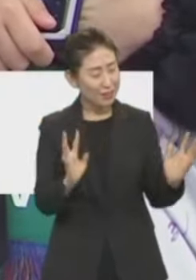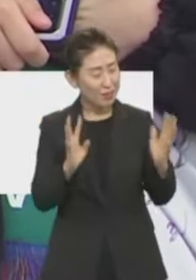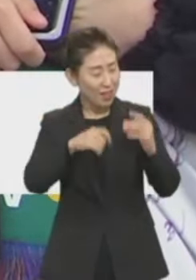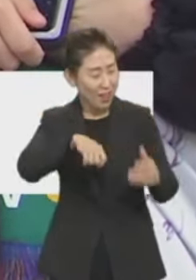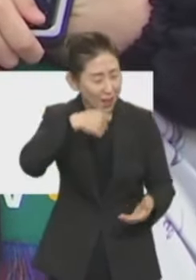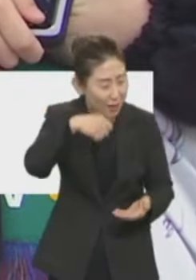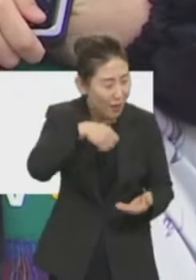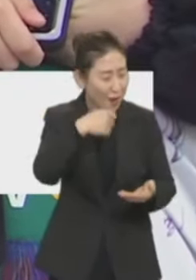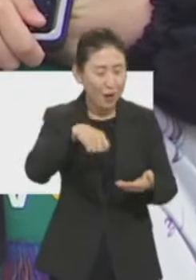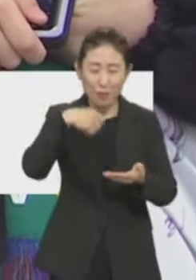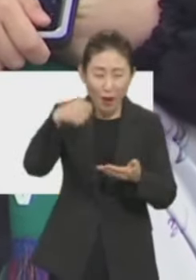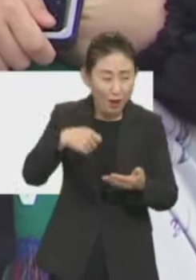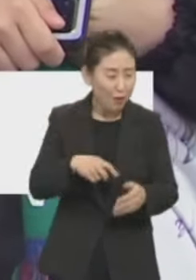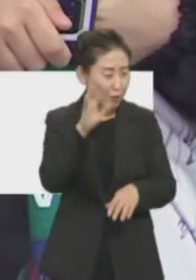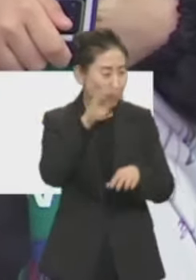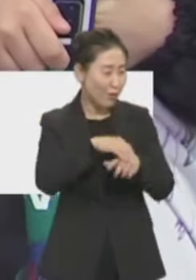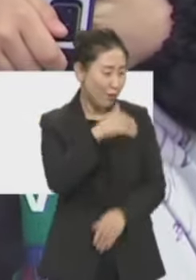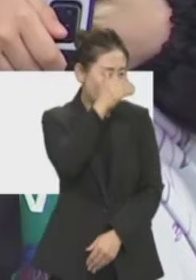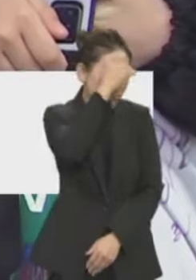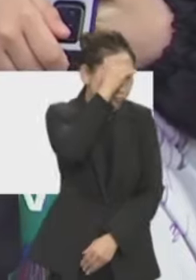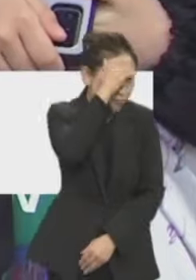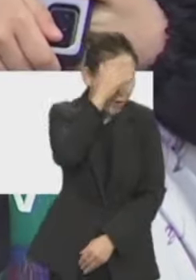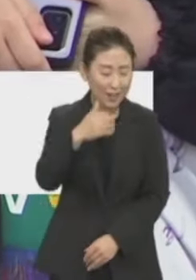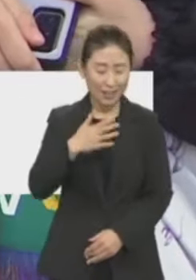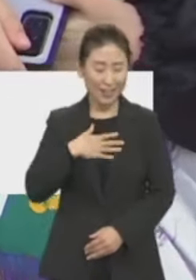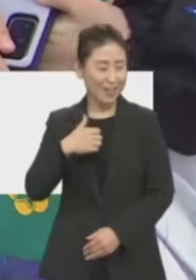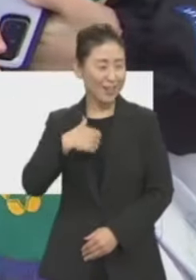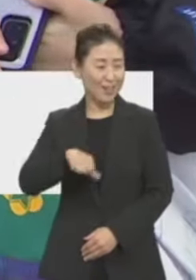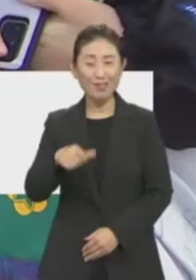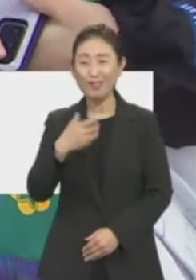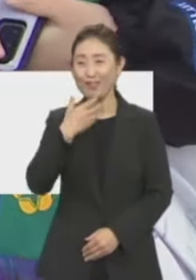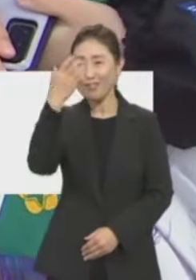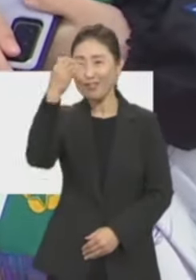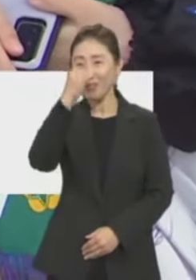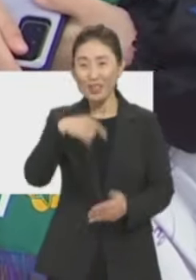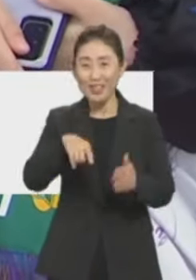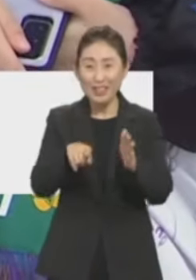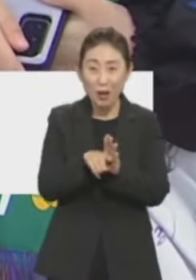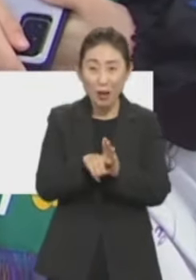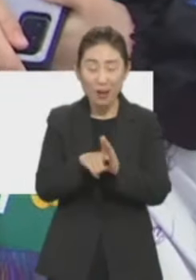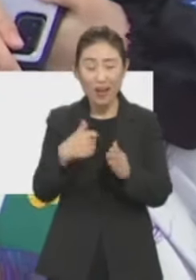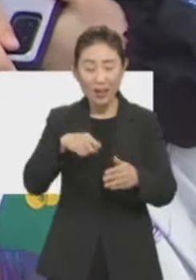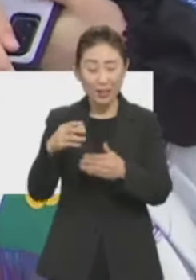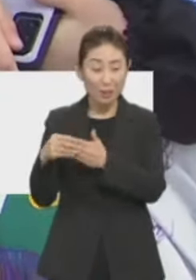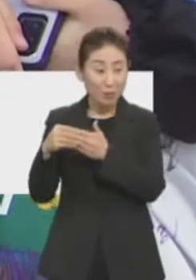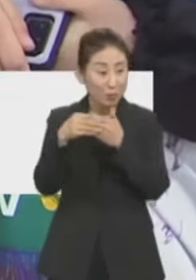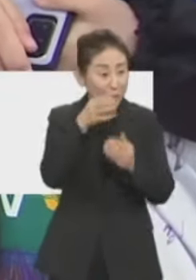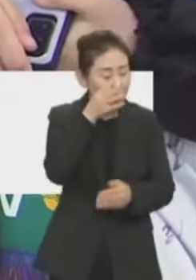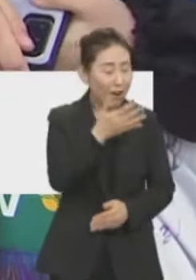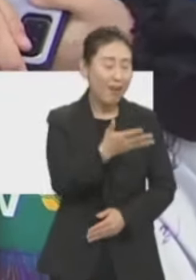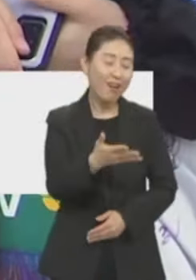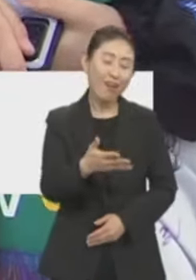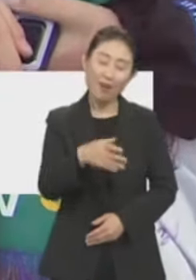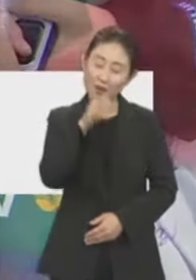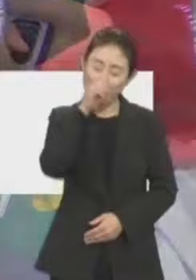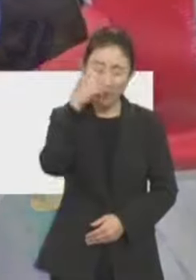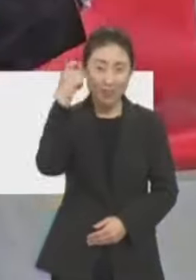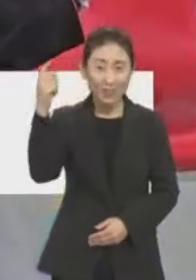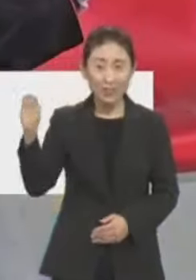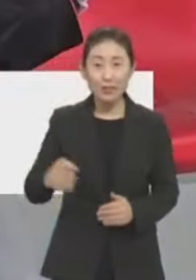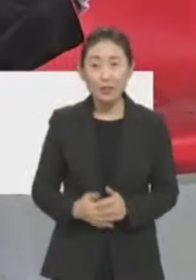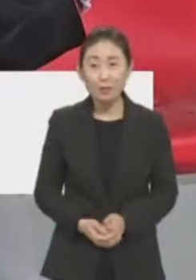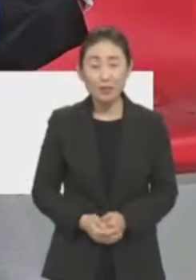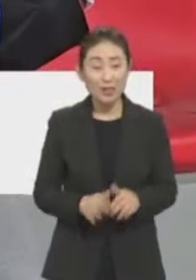이렇게 실제로 훈련하는 것도 보고 또 우리 아들의 꿈을 또 위해서 실제로 좀 보게 된 게 잊지 못할 추억이었던 것 같습니다.